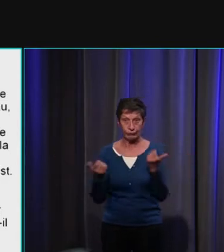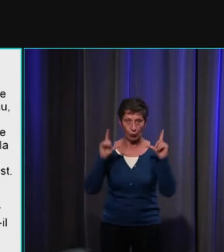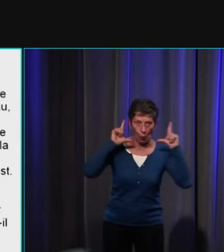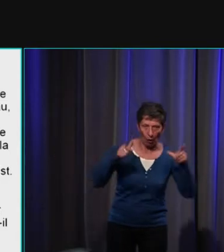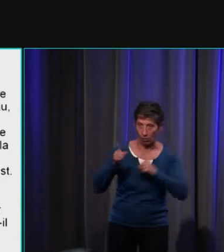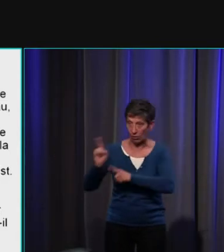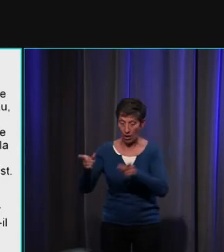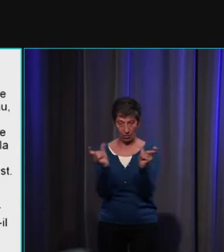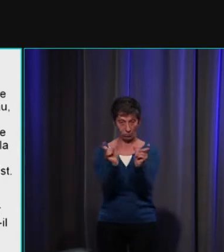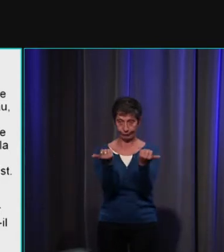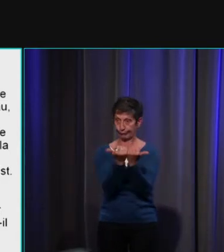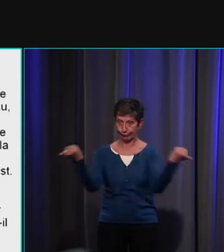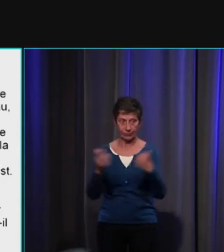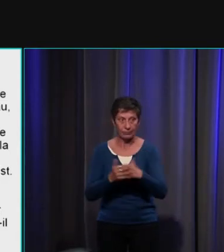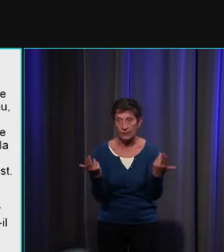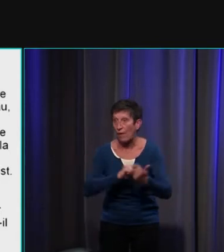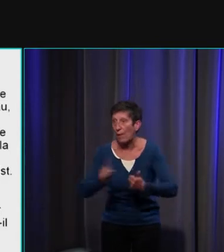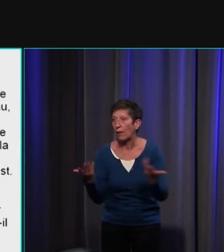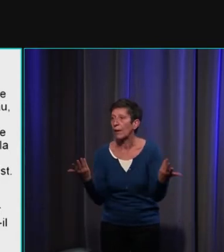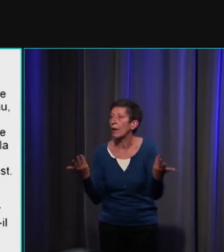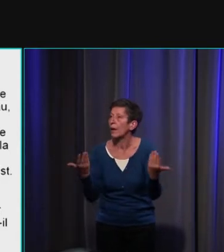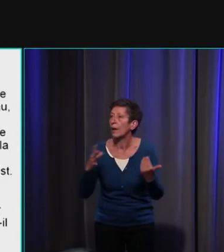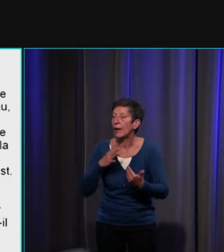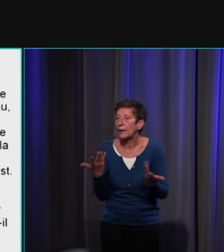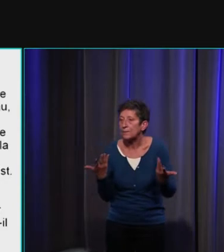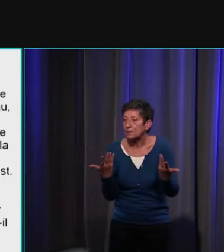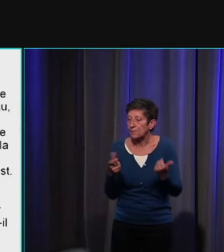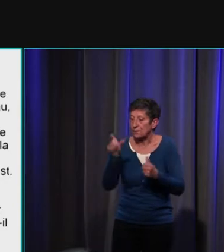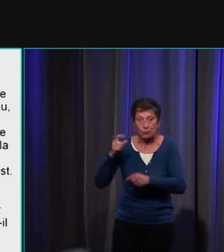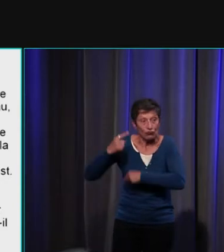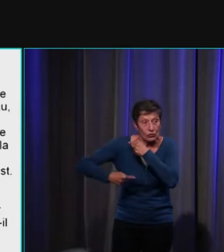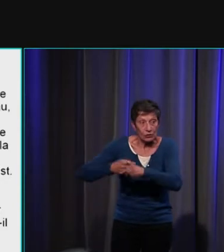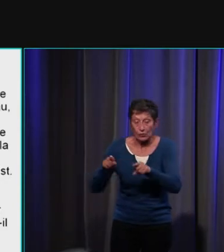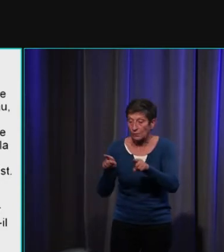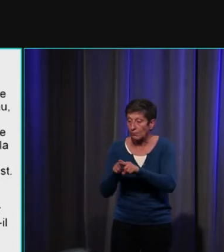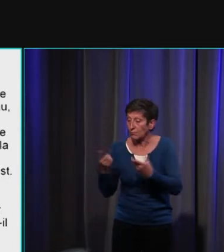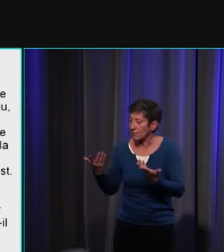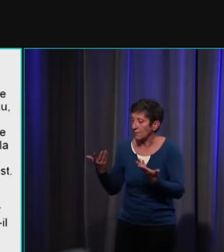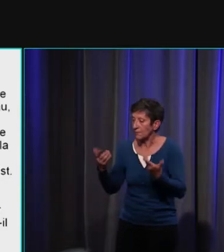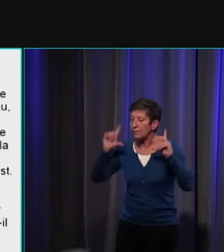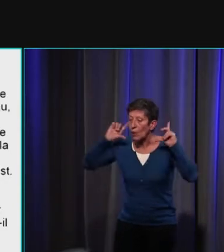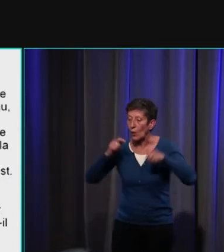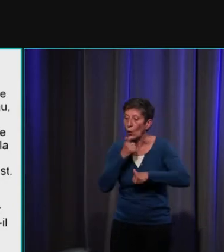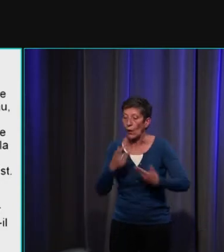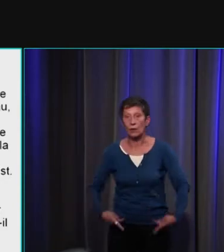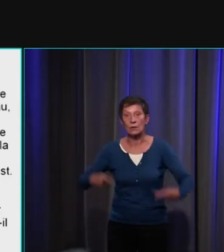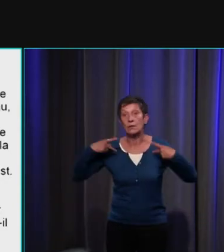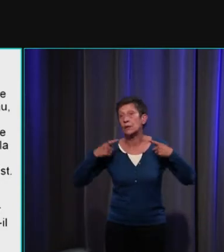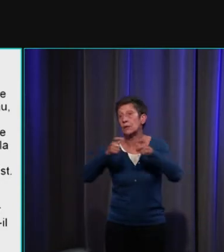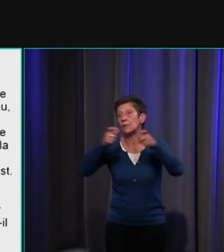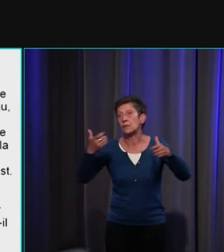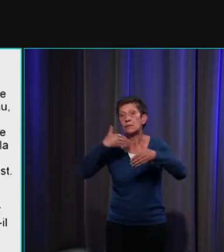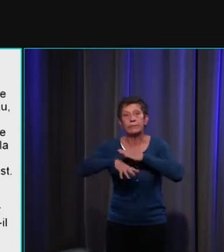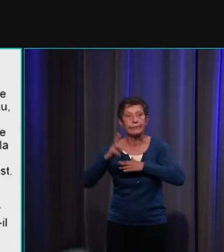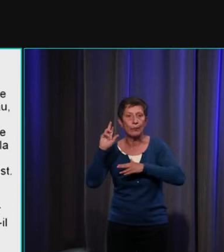mais il y a quelqu'un de sa génération qui nous doit d'ailleurs sa vocation à moi un anglais qui vit dans un monastère près de poitiers ou de